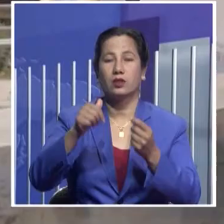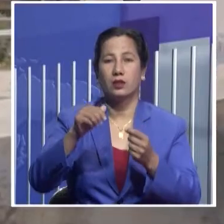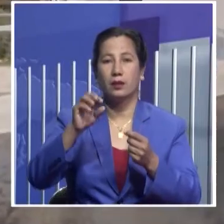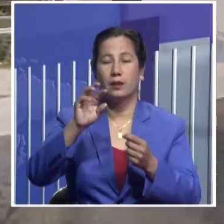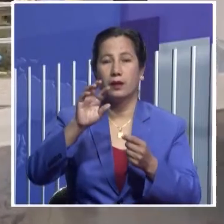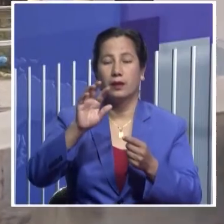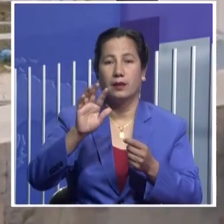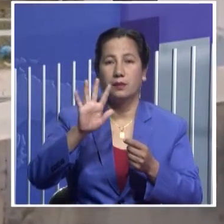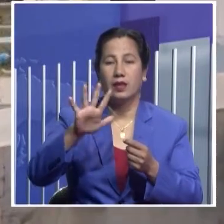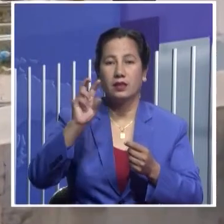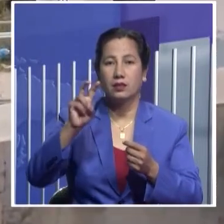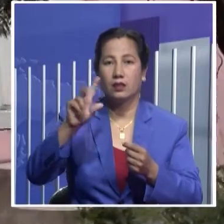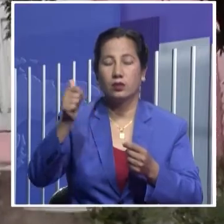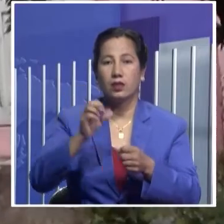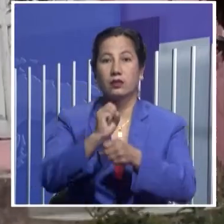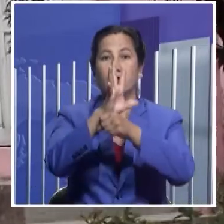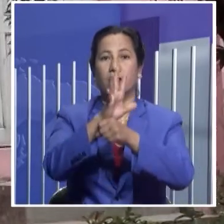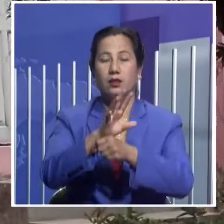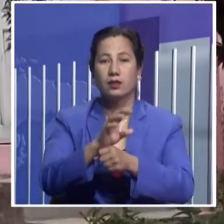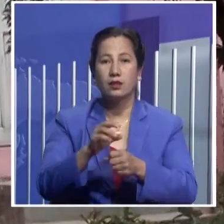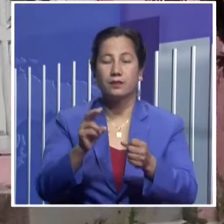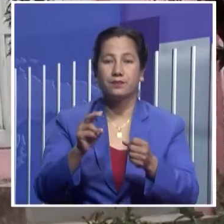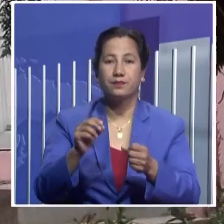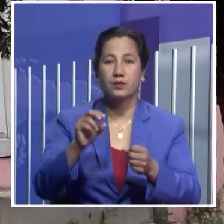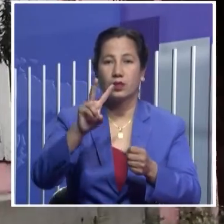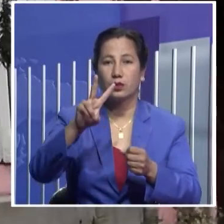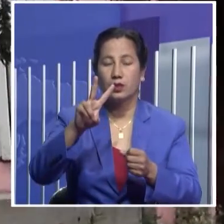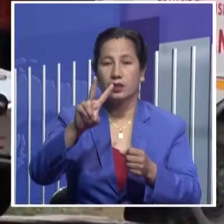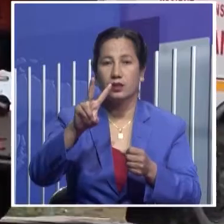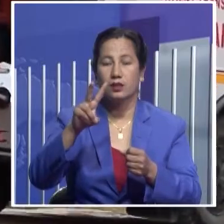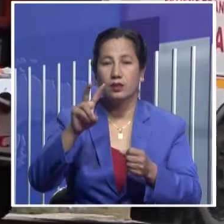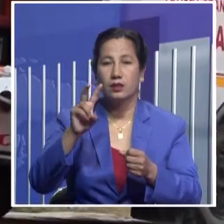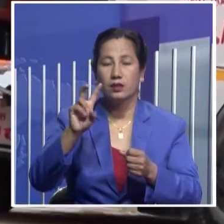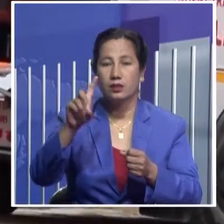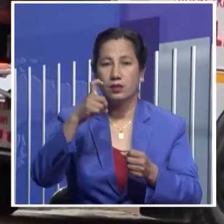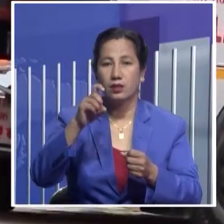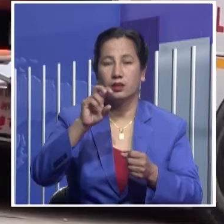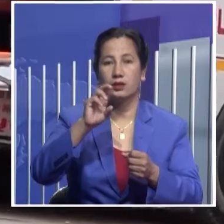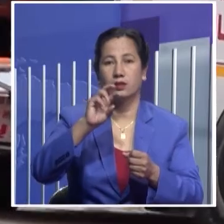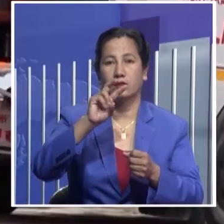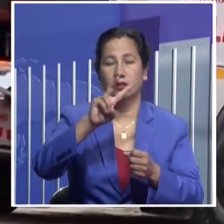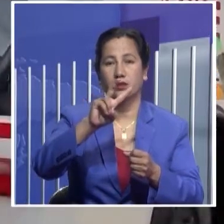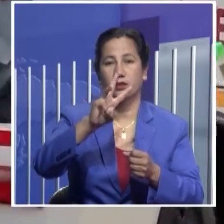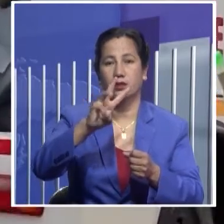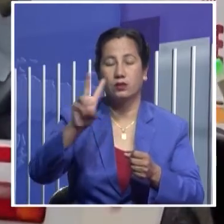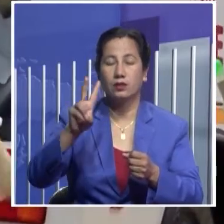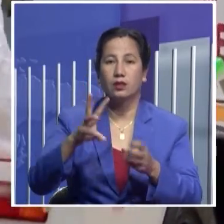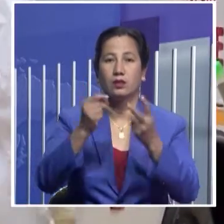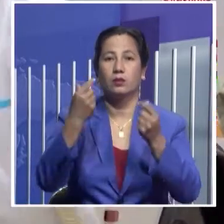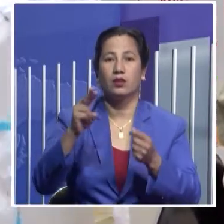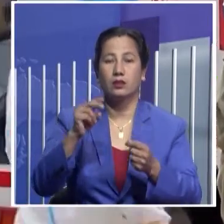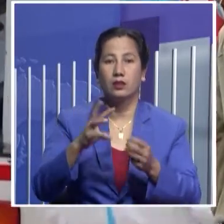5,242 जना सक्रिय संक्रमित छन्। गत 24 घण्टामा 232 जना संक्रमित निको भएका छन्। यससँगै कोरोना संक्रमण भई निको हुनेको